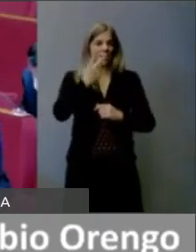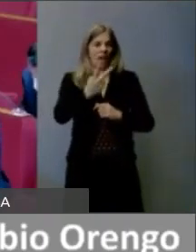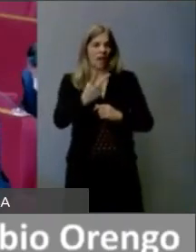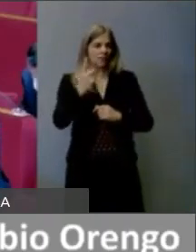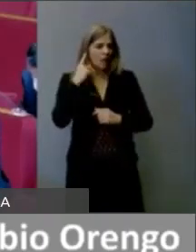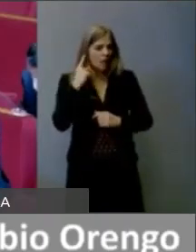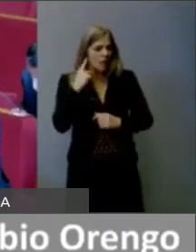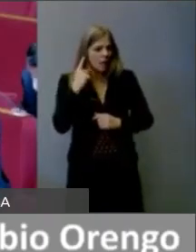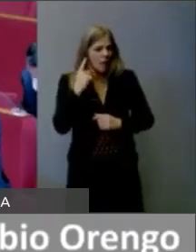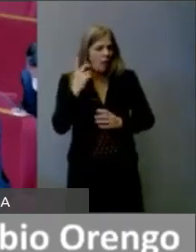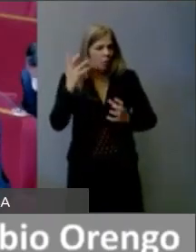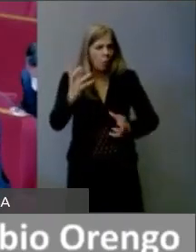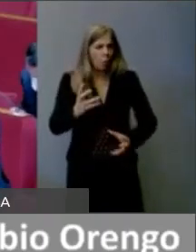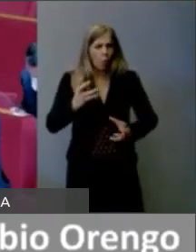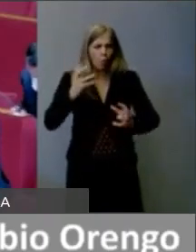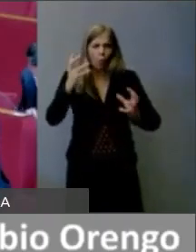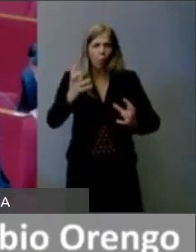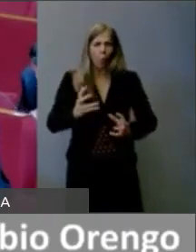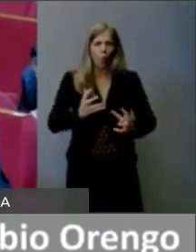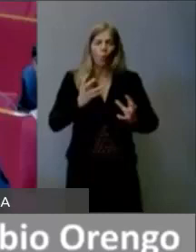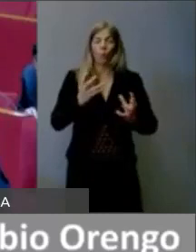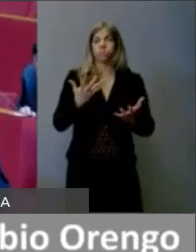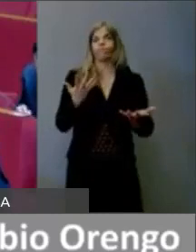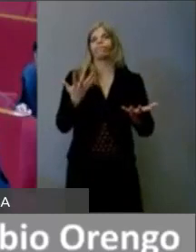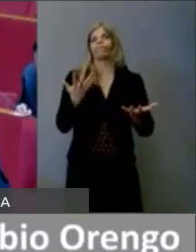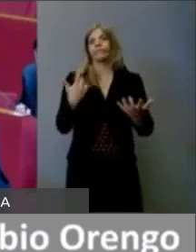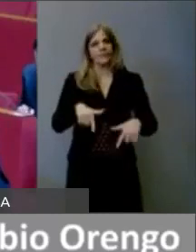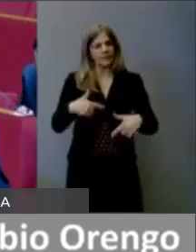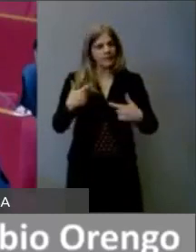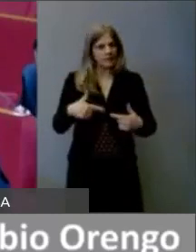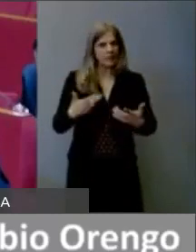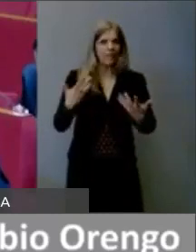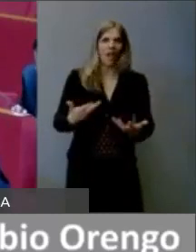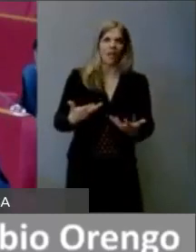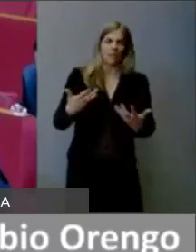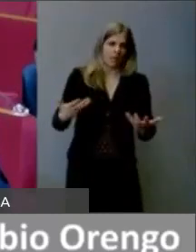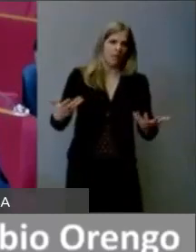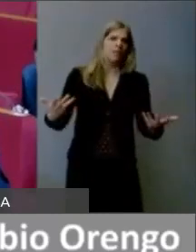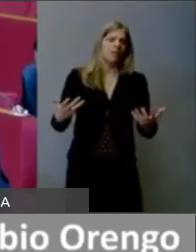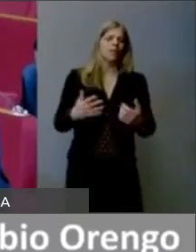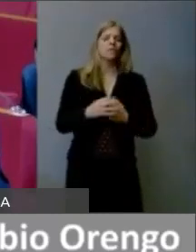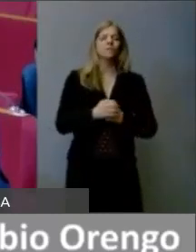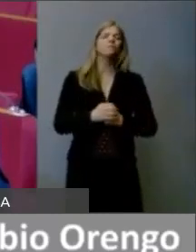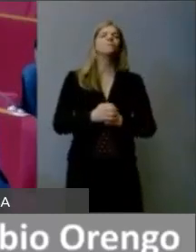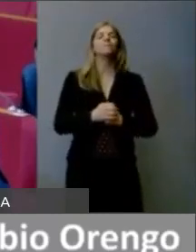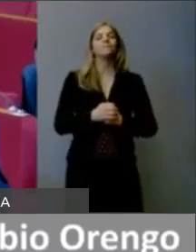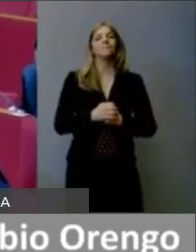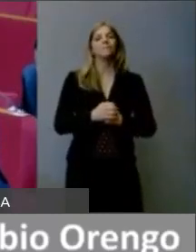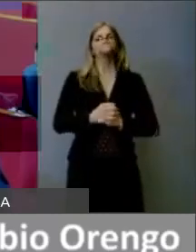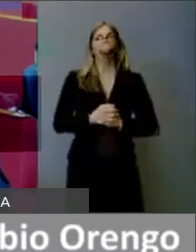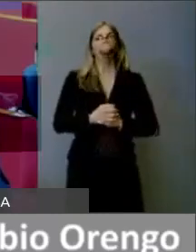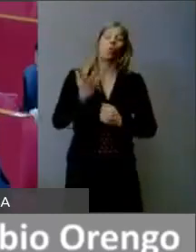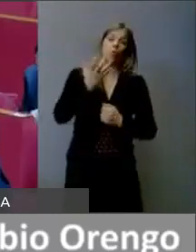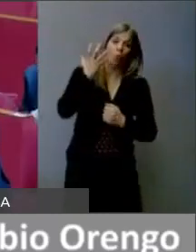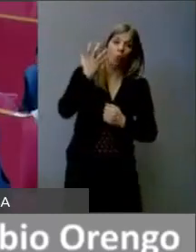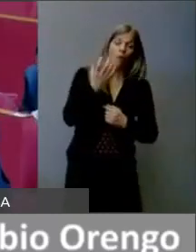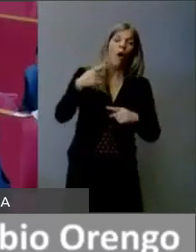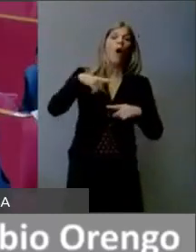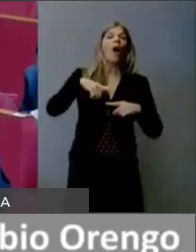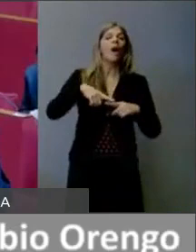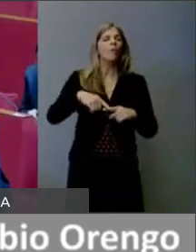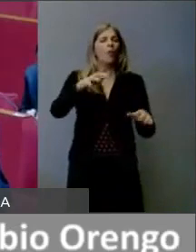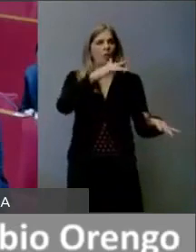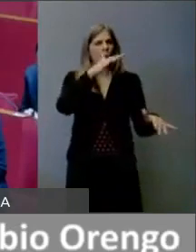abbiamo modo di far rilevare appunto questi rumori e questi fumi, altrettanto con